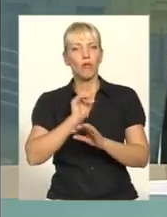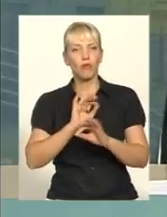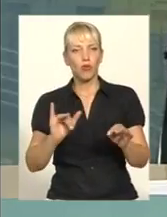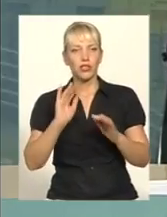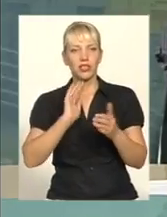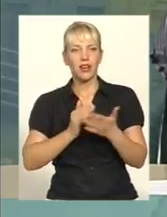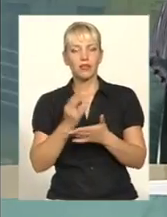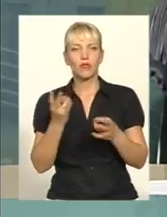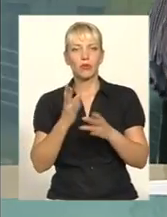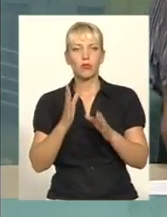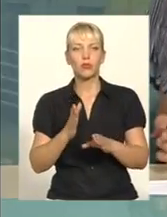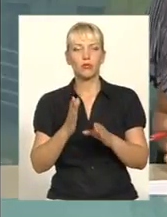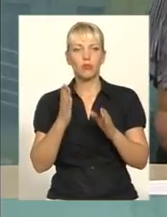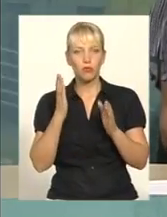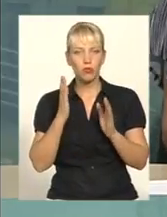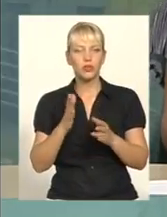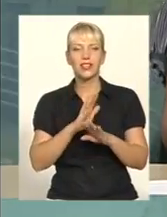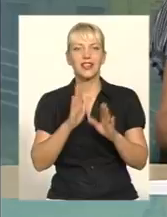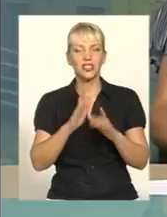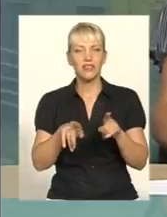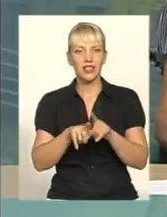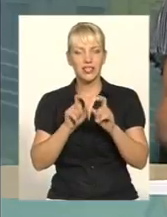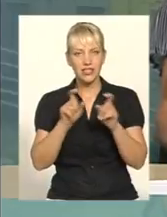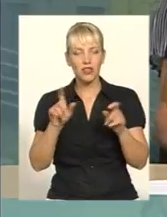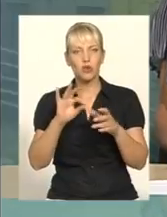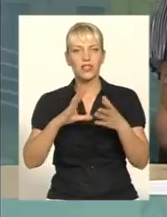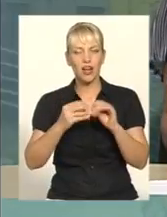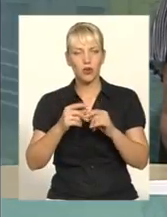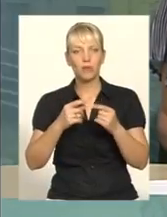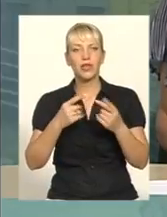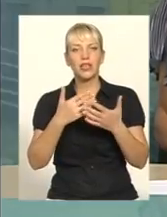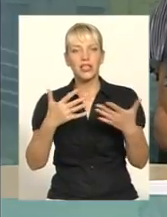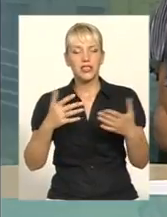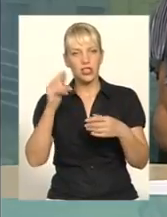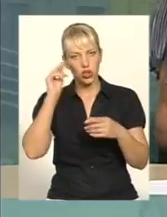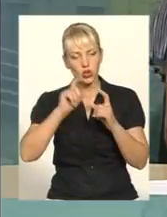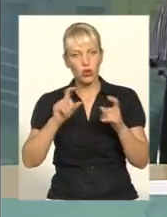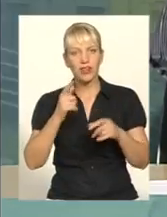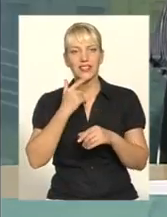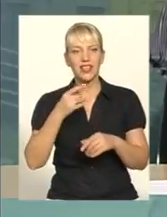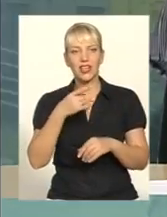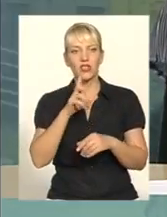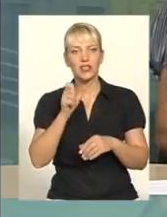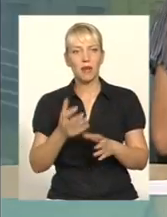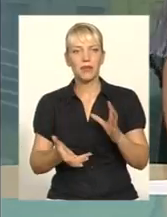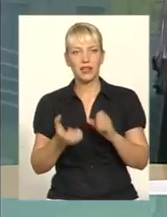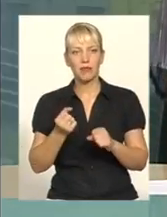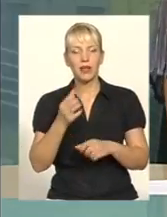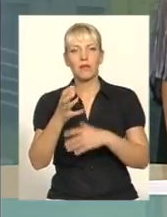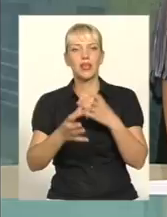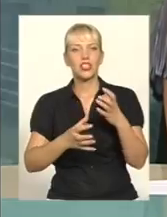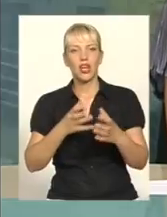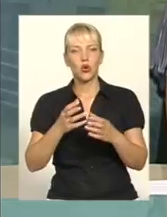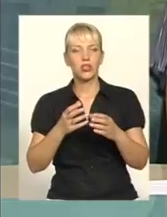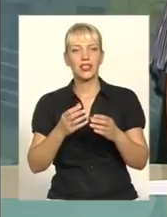лише в таких закладах, а загалом в кожній школі. В Красилівському районі за підтримки вже міжнародних грантів